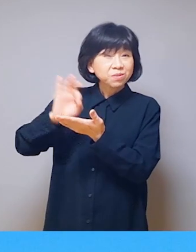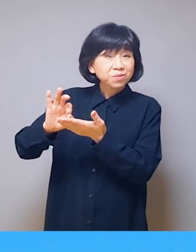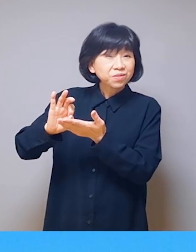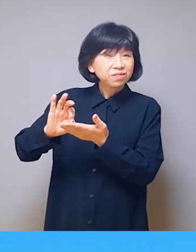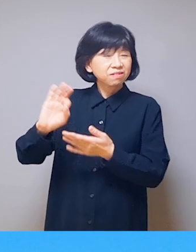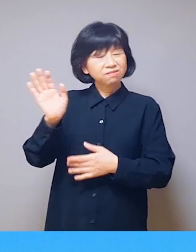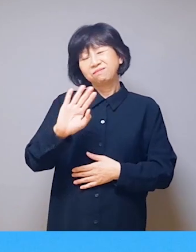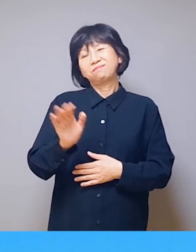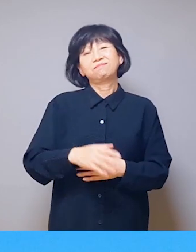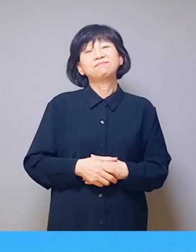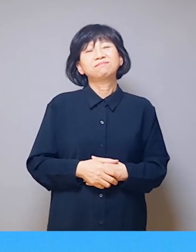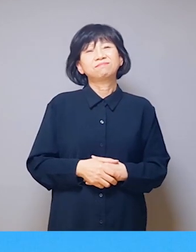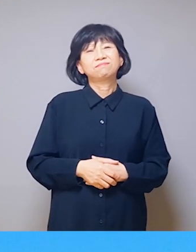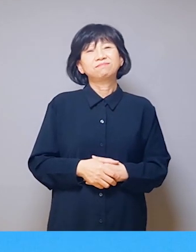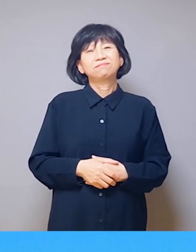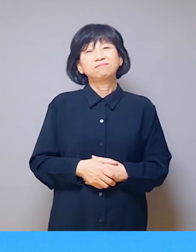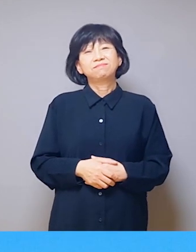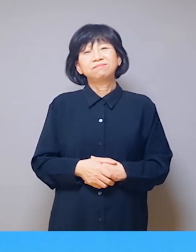사용하셨을까요?